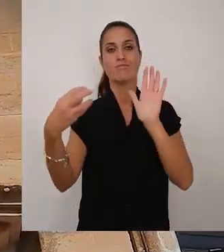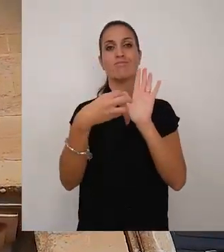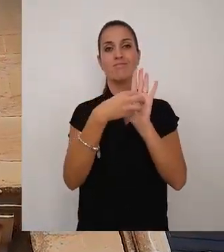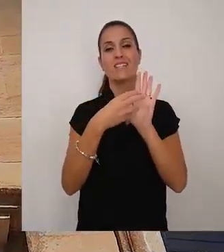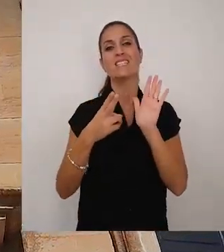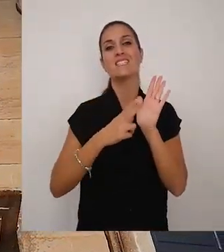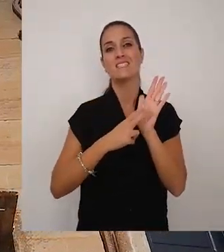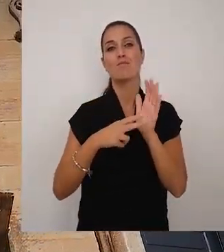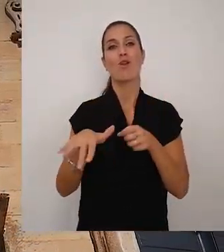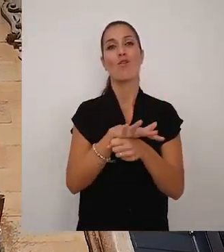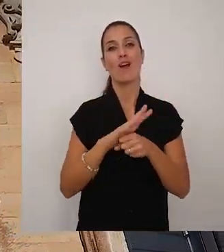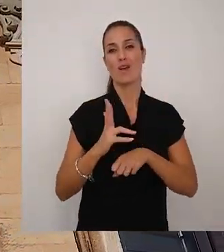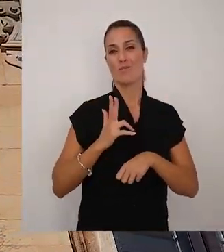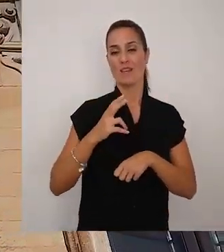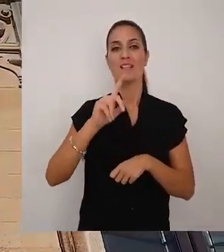nobiliare dei Granafei.